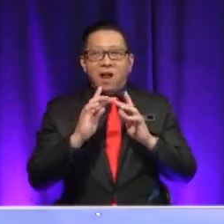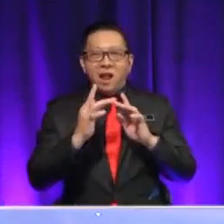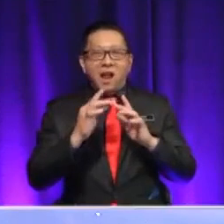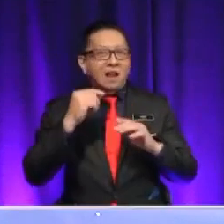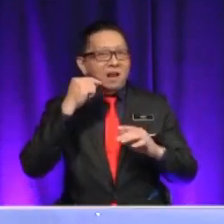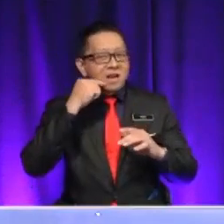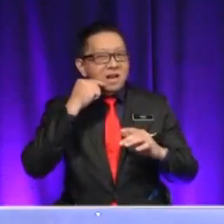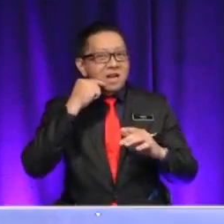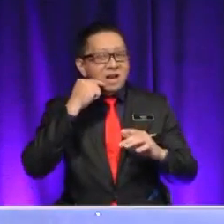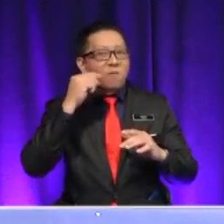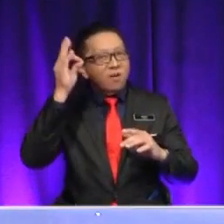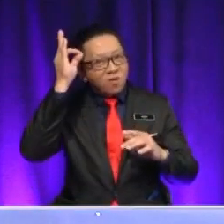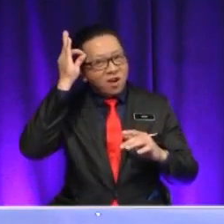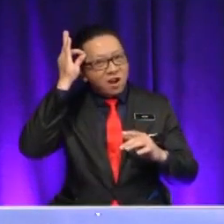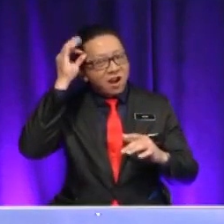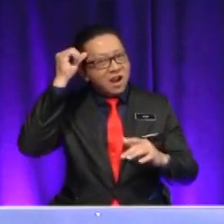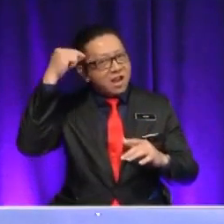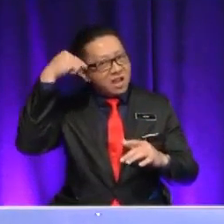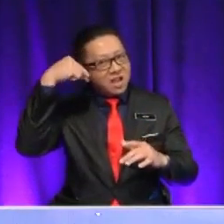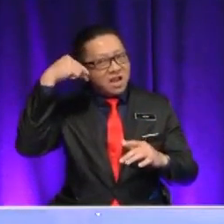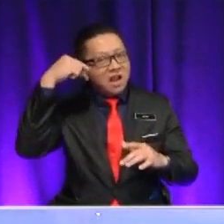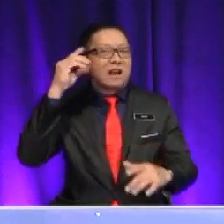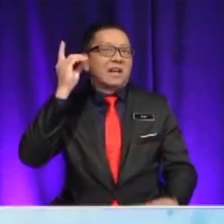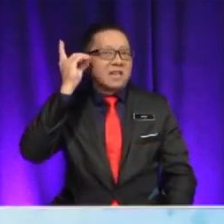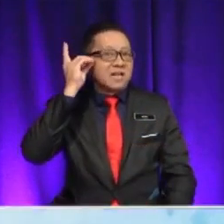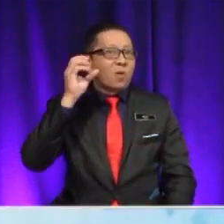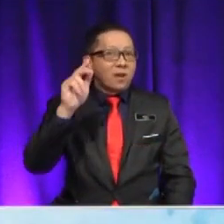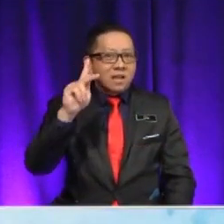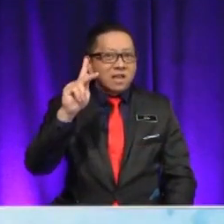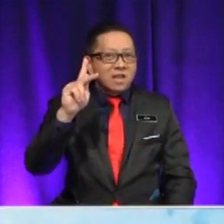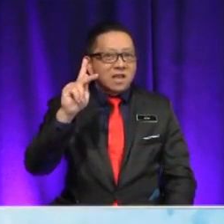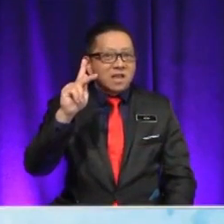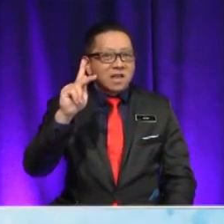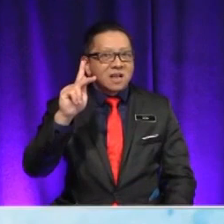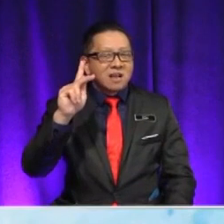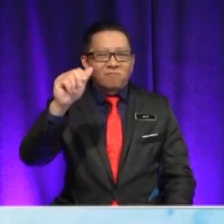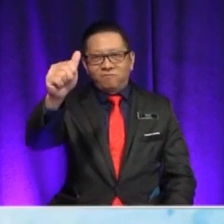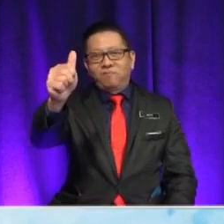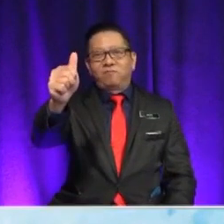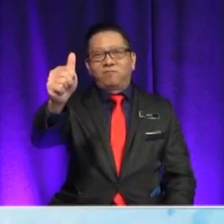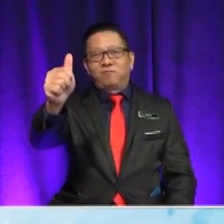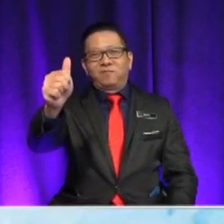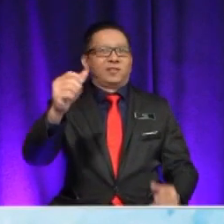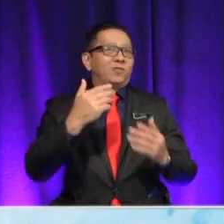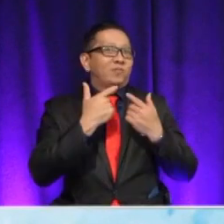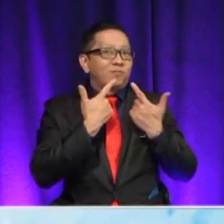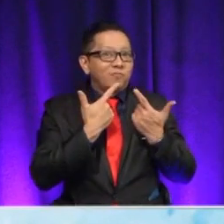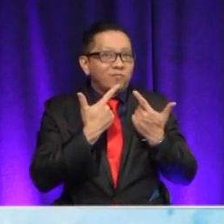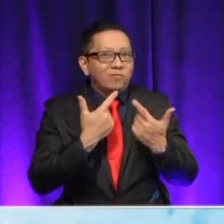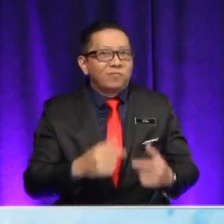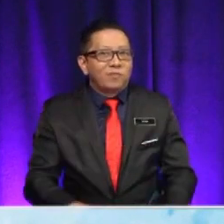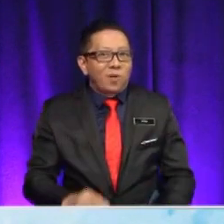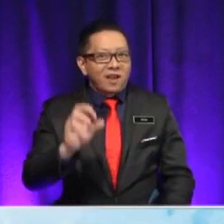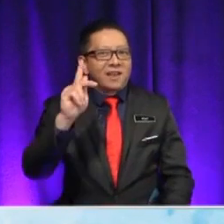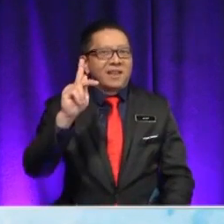Kasih, Fakrullah, Akil, Danish. Okey ke? Kalau okey boleh tak tunjuk thumbs up sikit, senyum. Okey